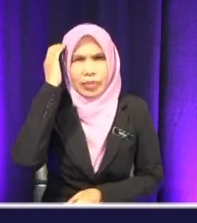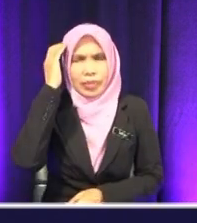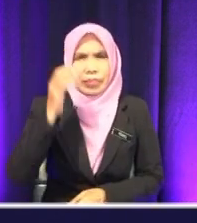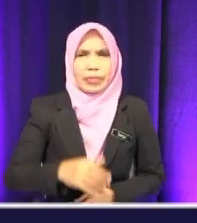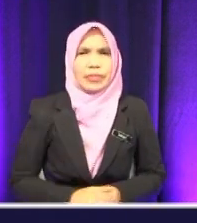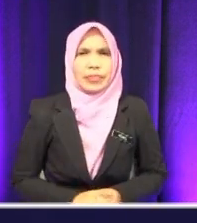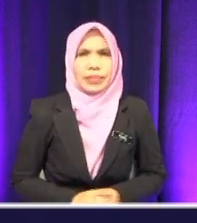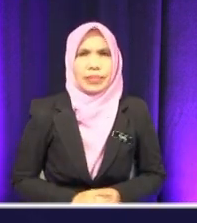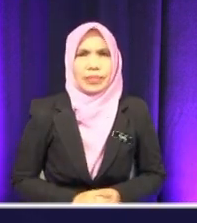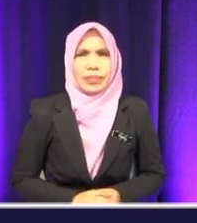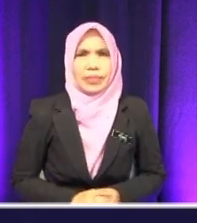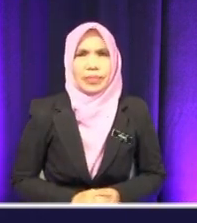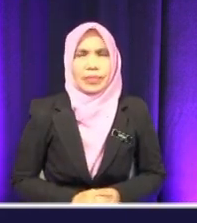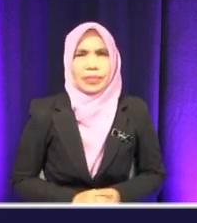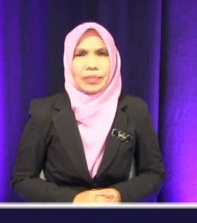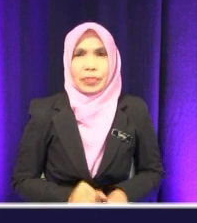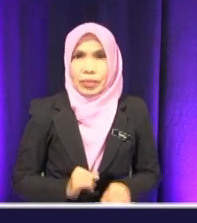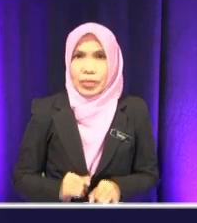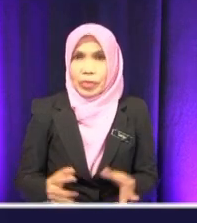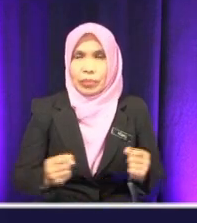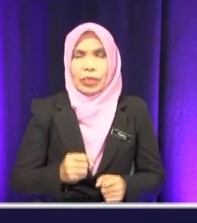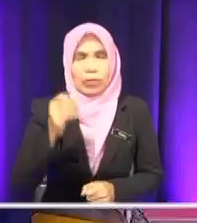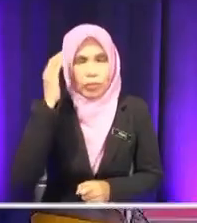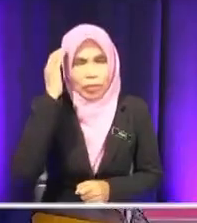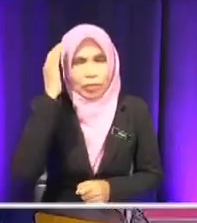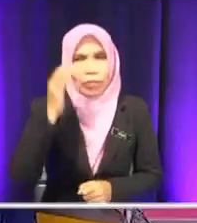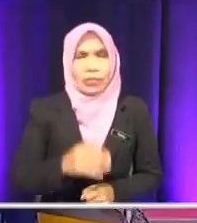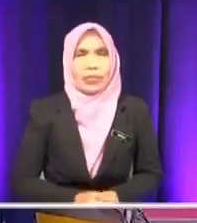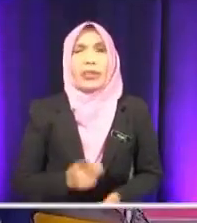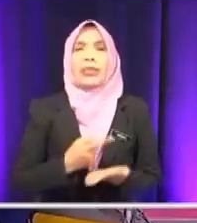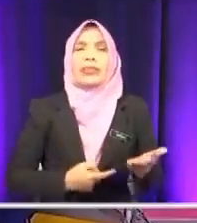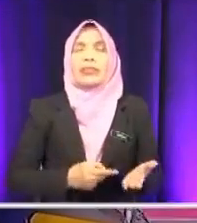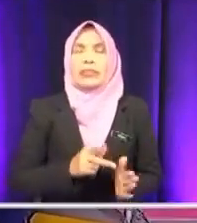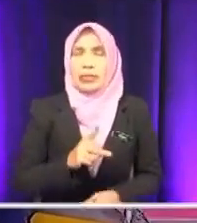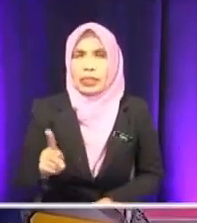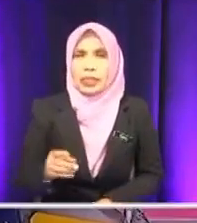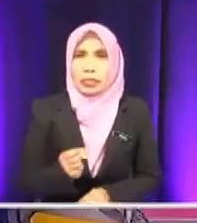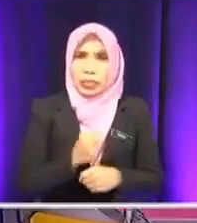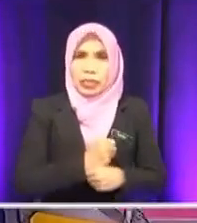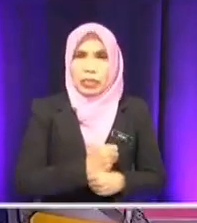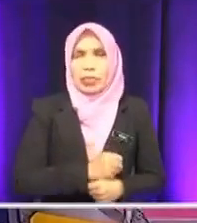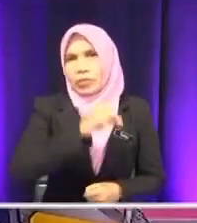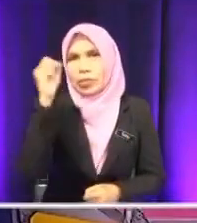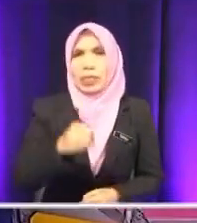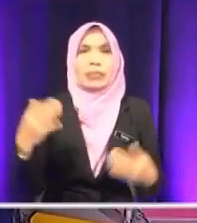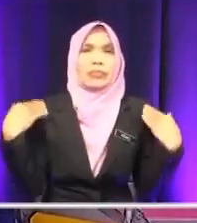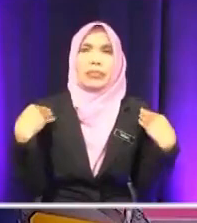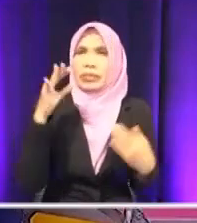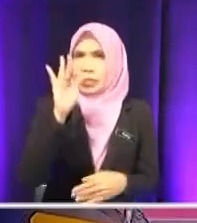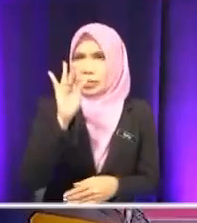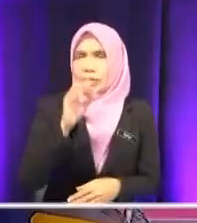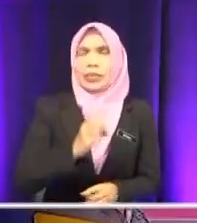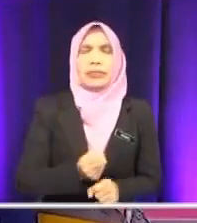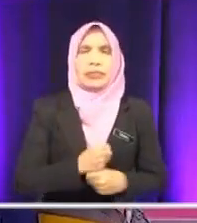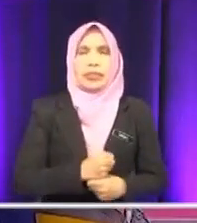enggak tahu macam mana Apakah bentuk-bentuk soalnya yang akan ditanya jadi 9 bentuk soal lain dan soal lain ini